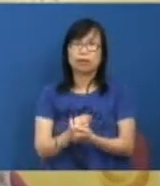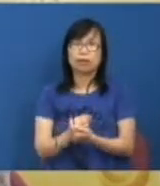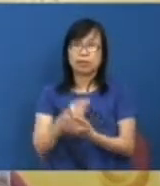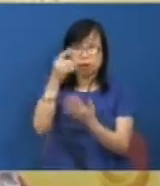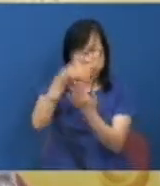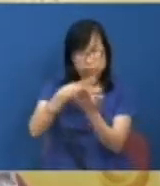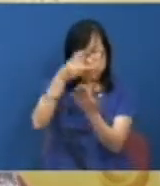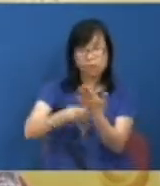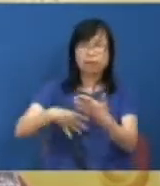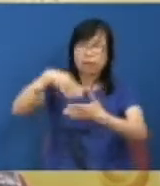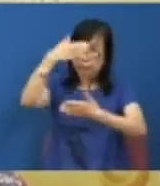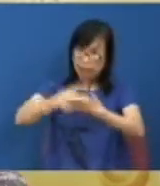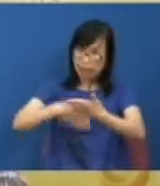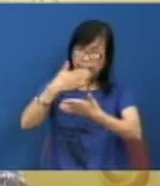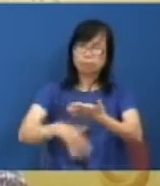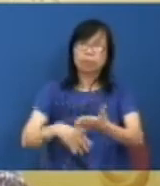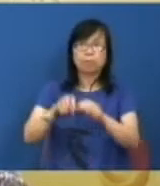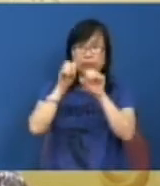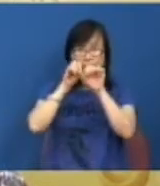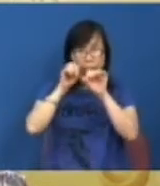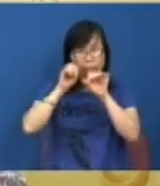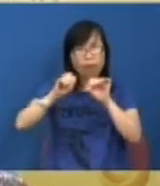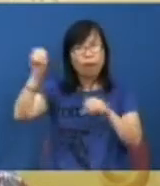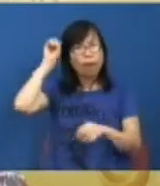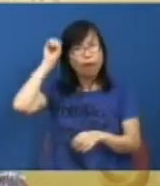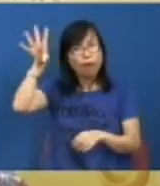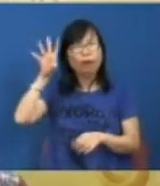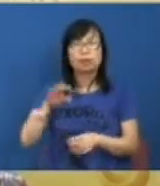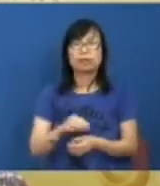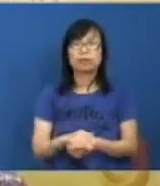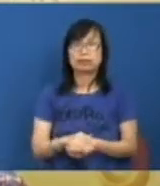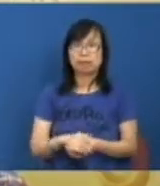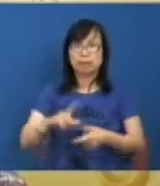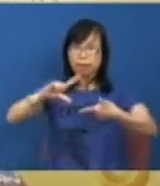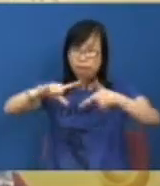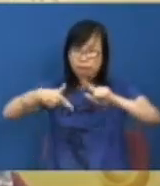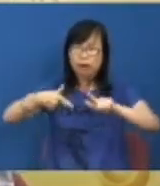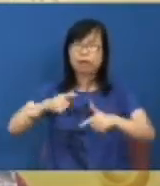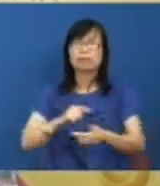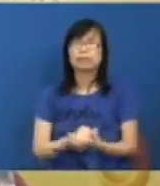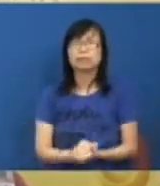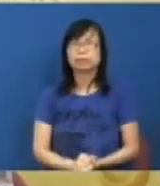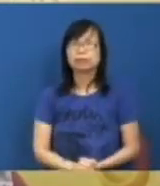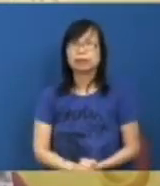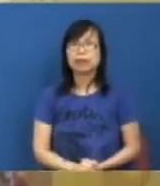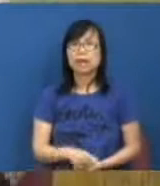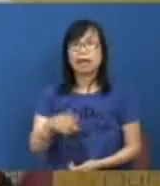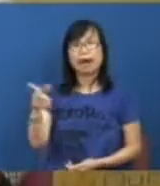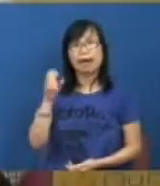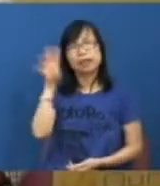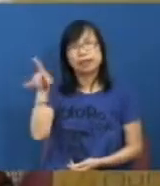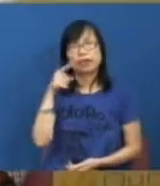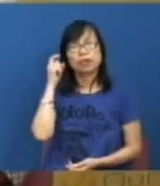所以減同埋開拓啲新嘅方法，亦都係兩條腿走路咁樣咯。 係咯 ，Kenneth， 你講呢、